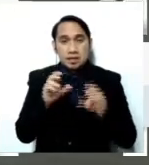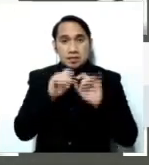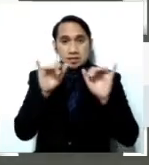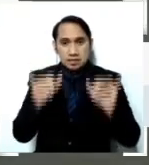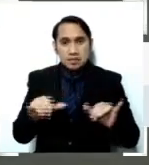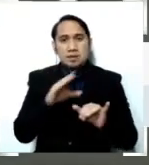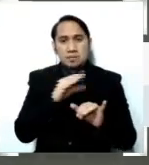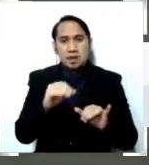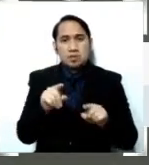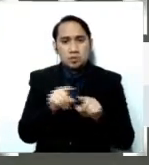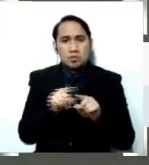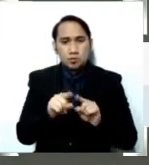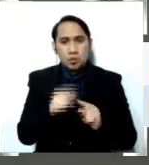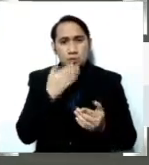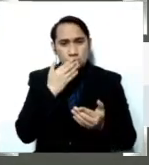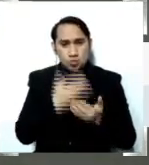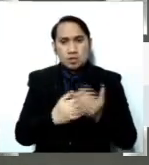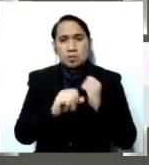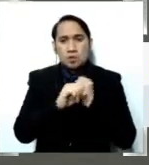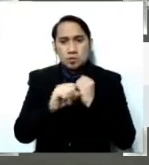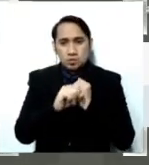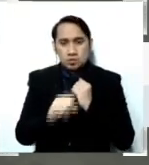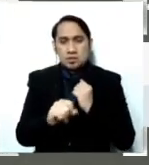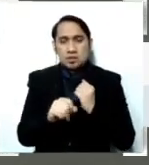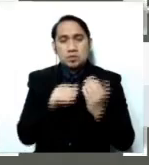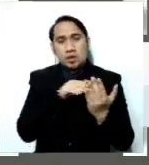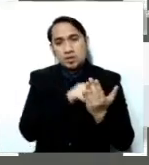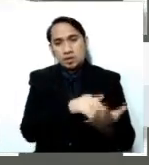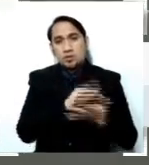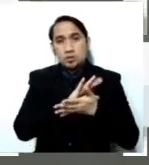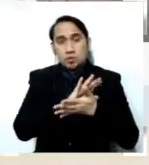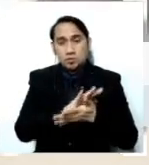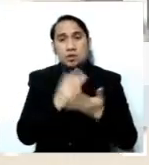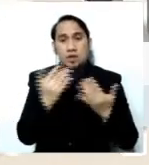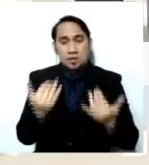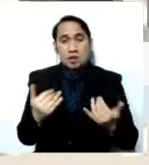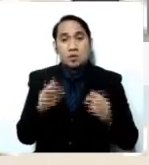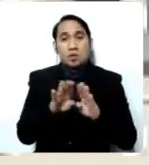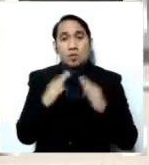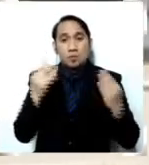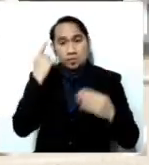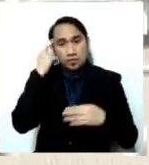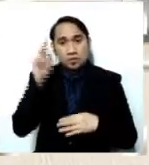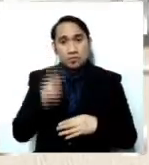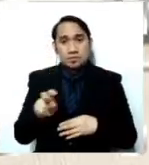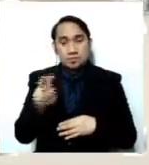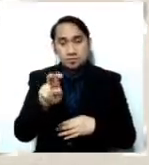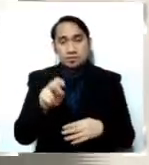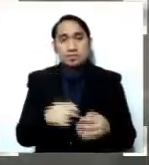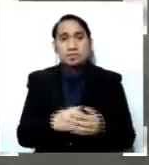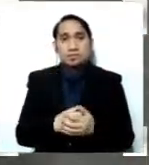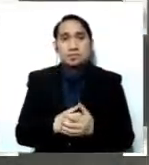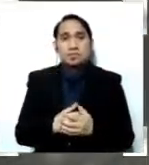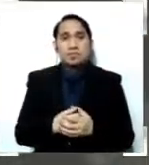COVID. Naghahanda na nga rin silang magbukas ng turismo. Ako si Sandra Aguinaldo, ang inyong saksi.